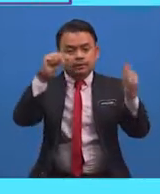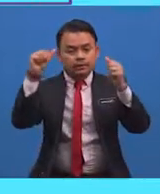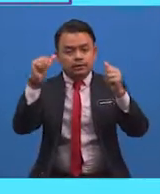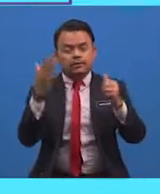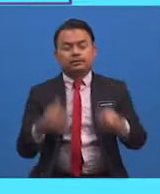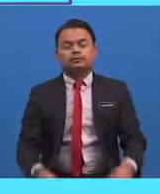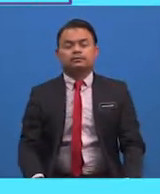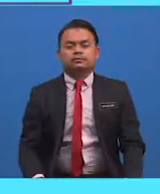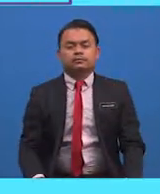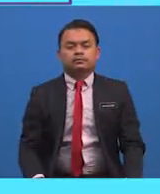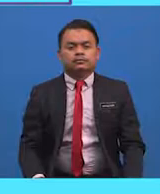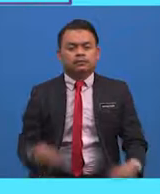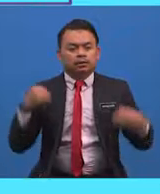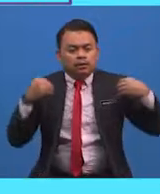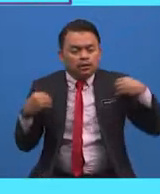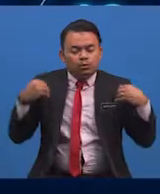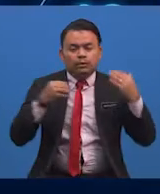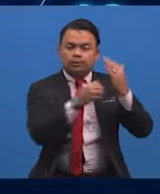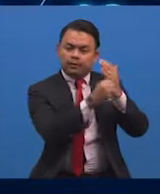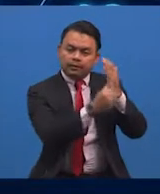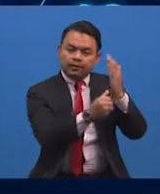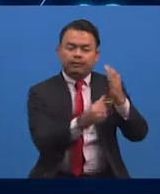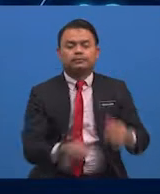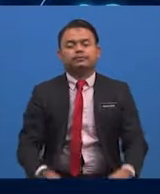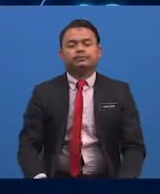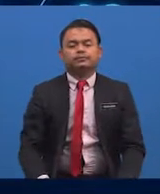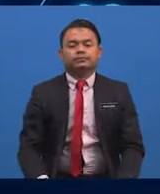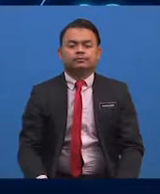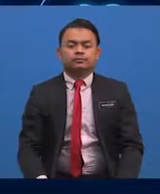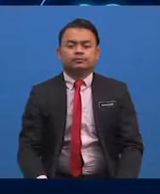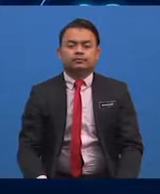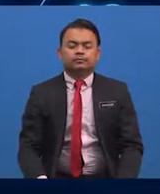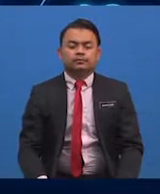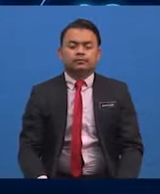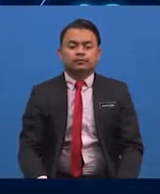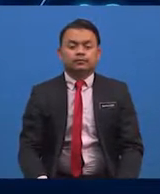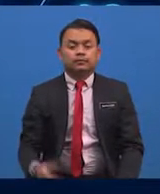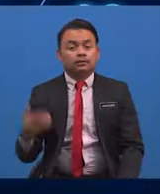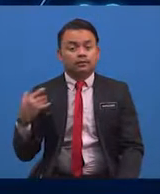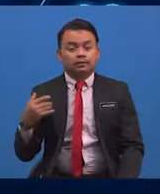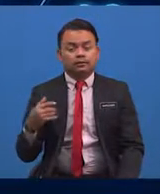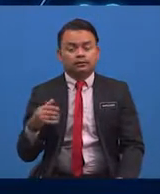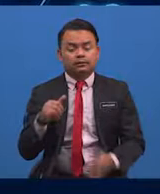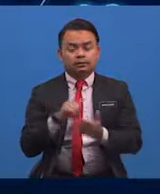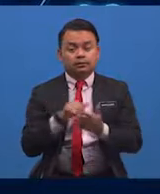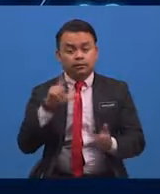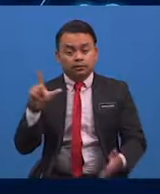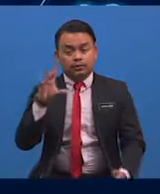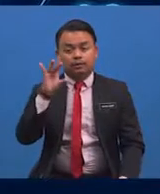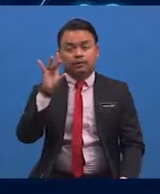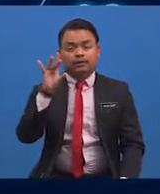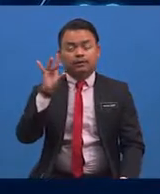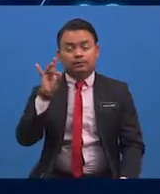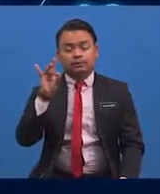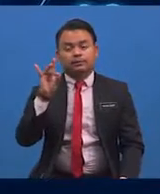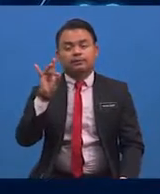najis dan pernafasan haiwan. Baiklah pelajar, itulah 8 punca pertambahan gas rumah hijau yang